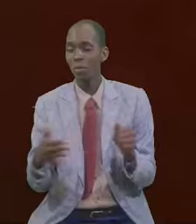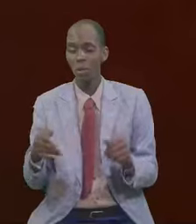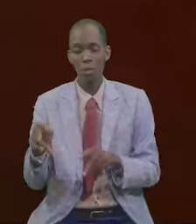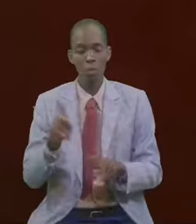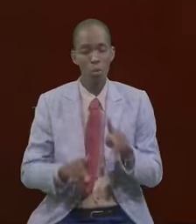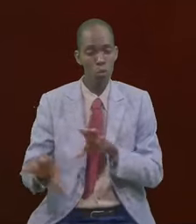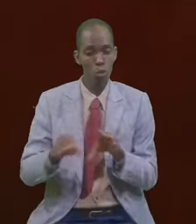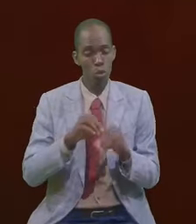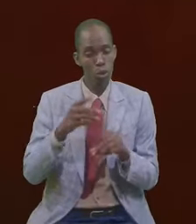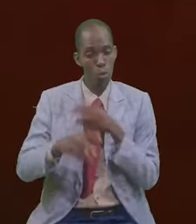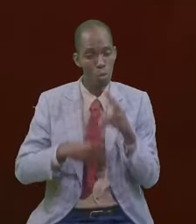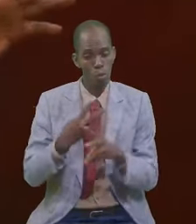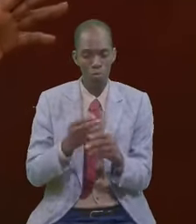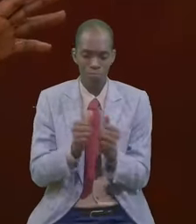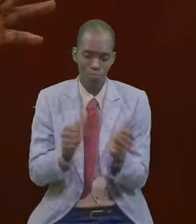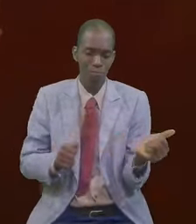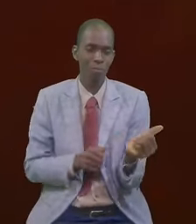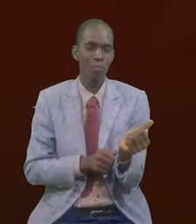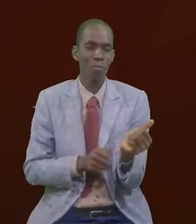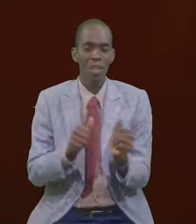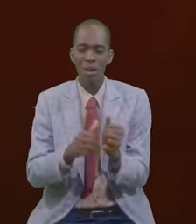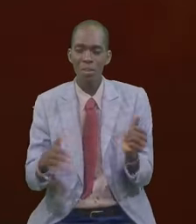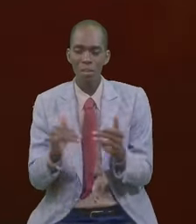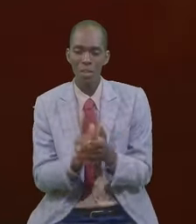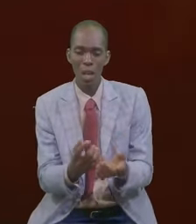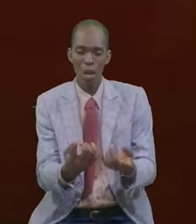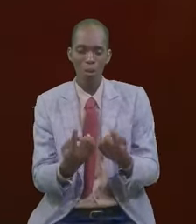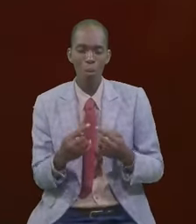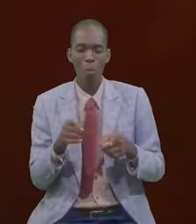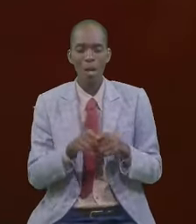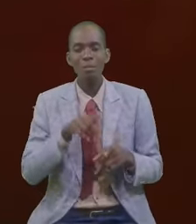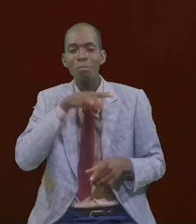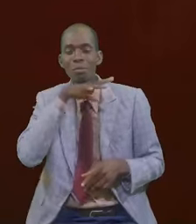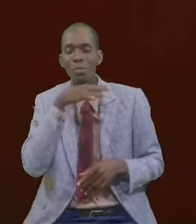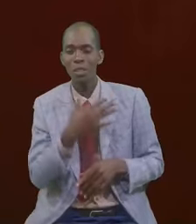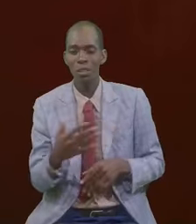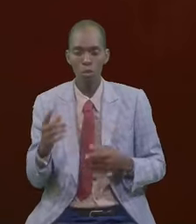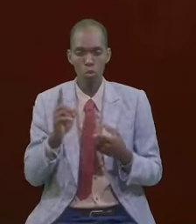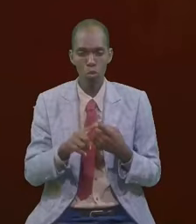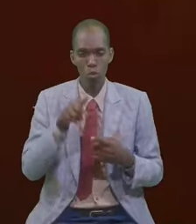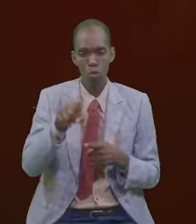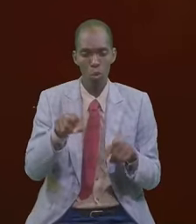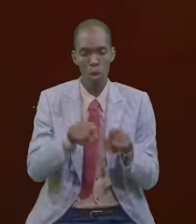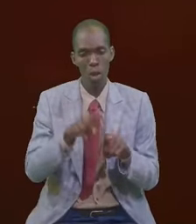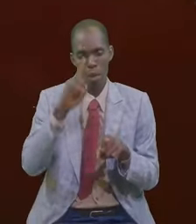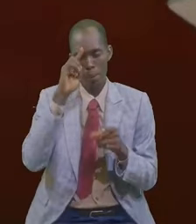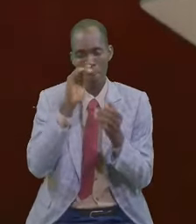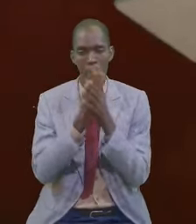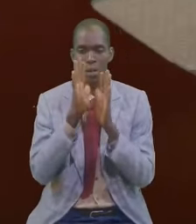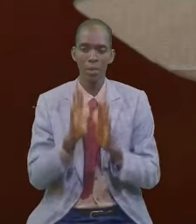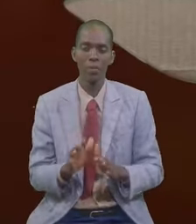tout ce qui font dans le monde, ce qui va venir comme une souillure aux croyants. Nous allons à